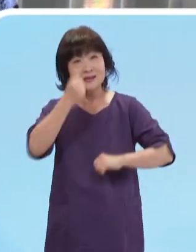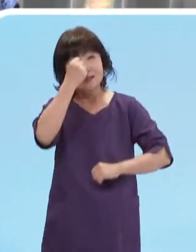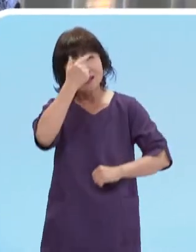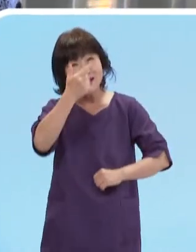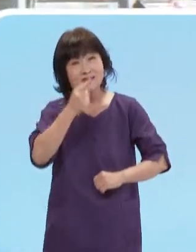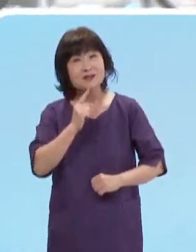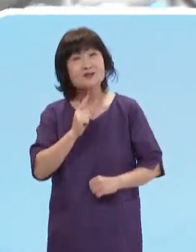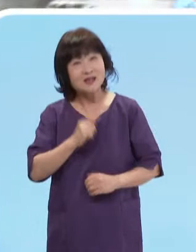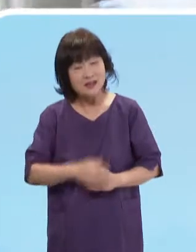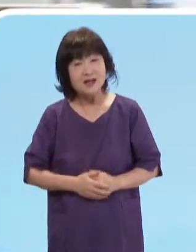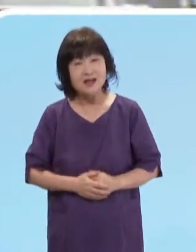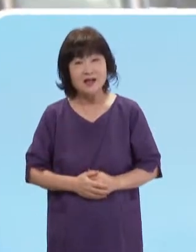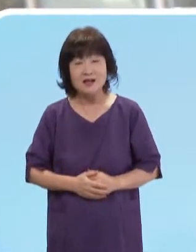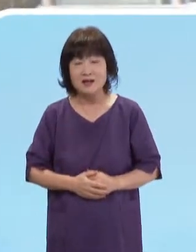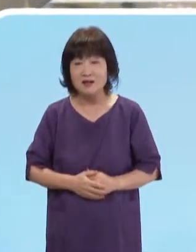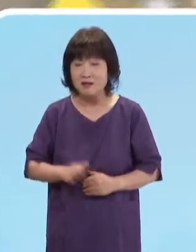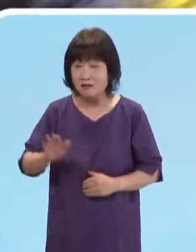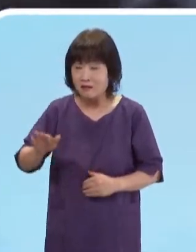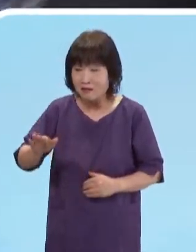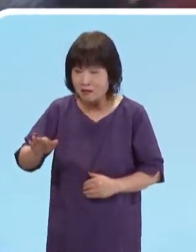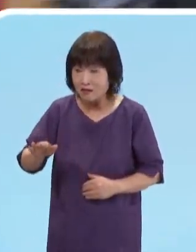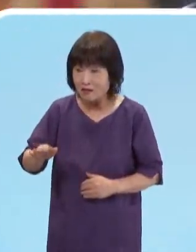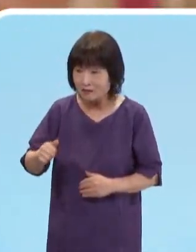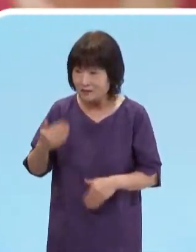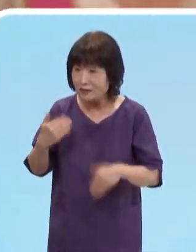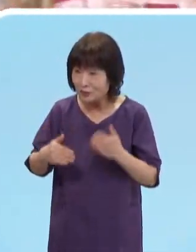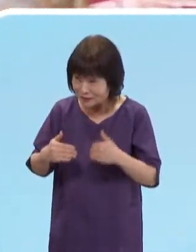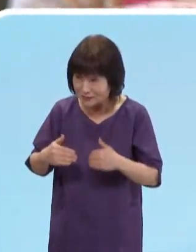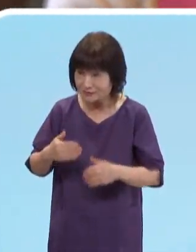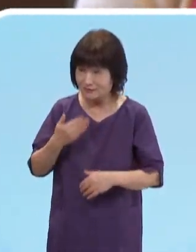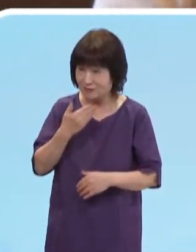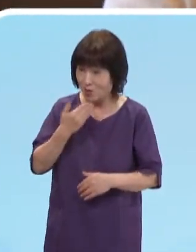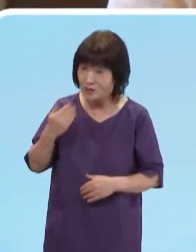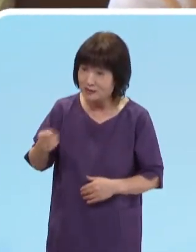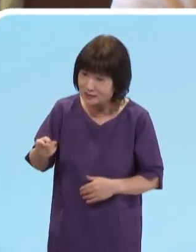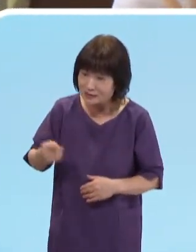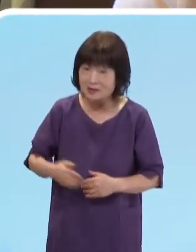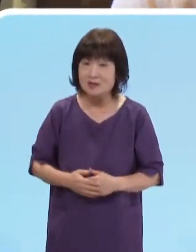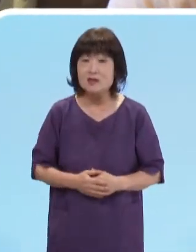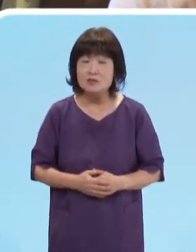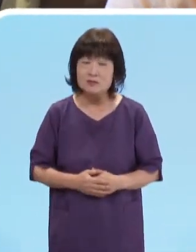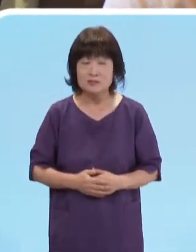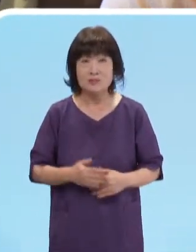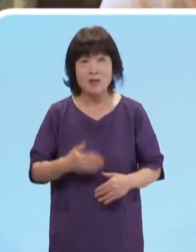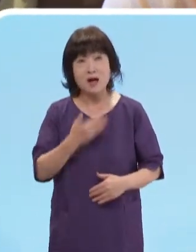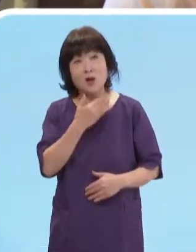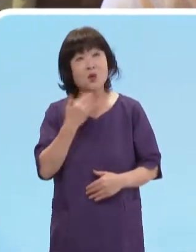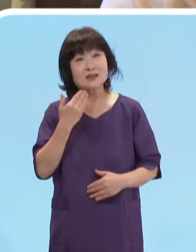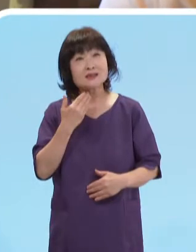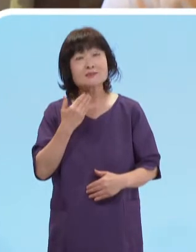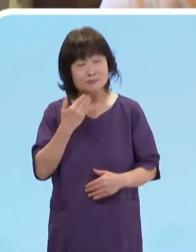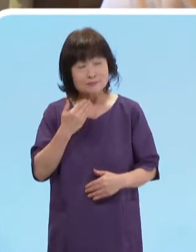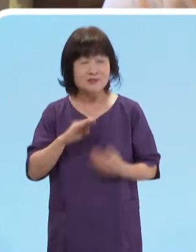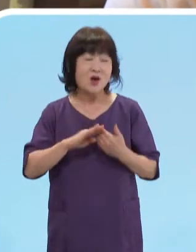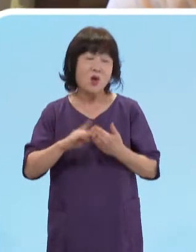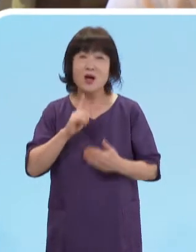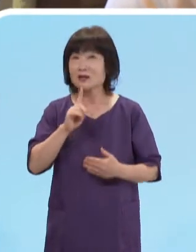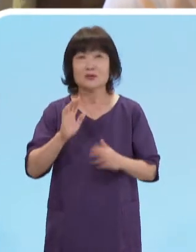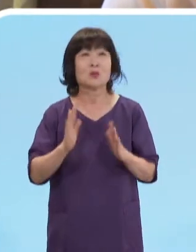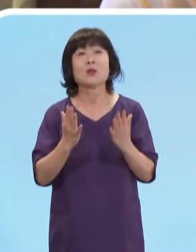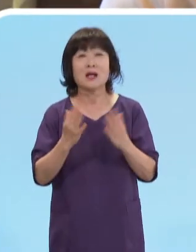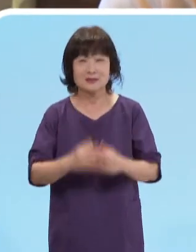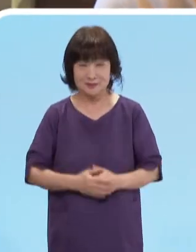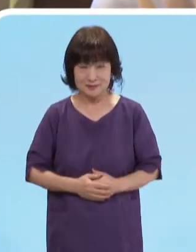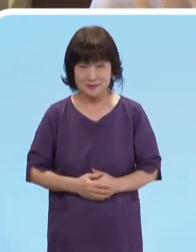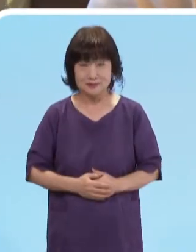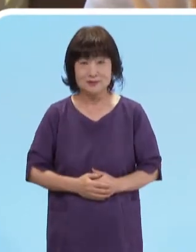うのかな。 お父さん、楽しい？おいしい？ まあ、おいしいだけな。あの言うことはあれ。 その方